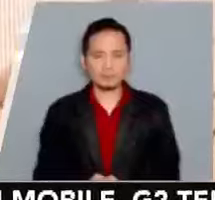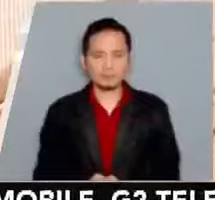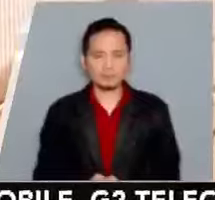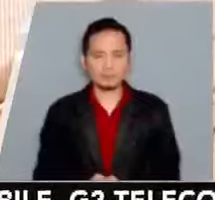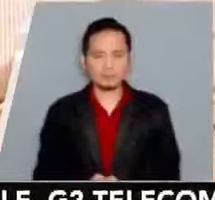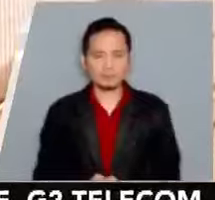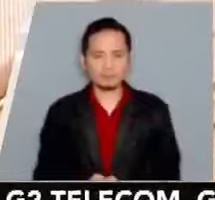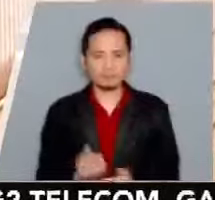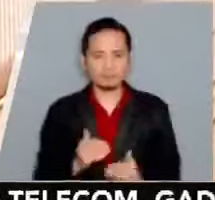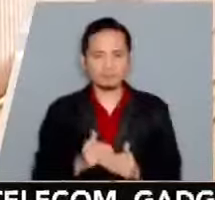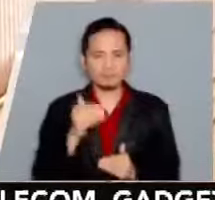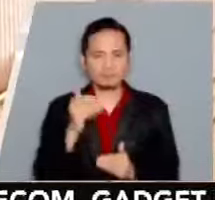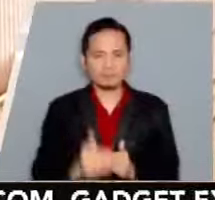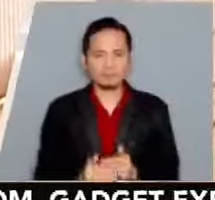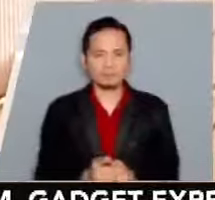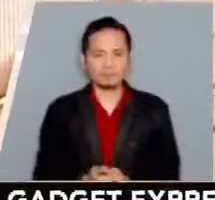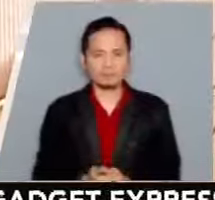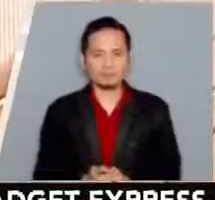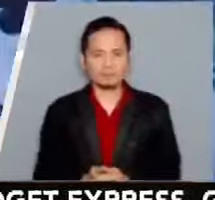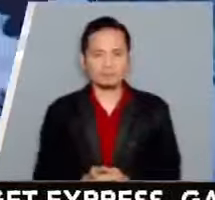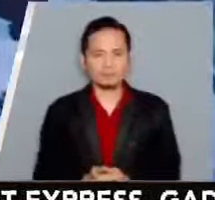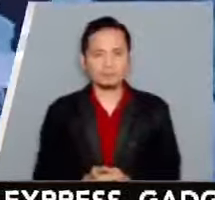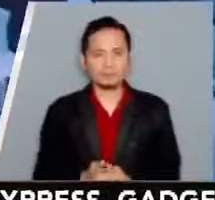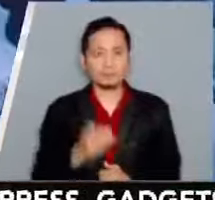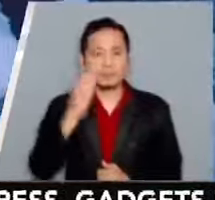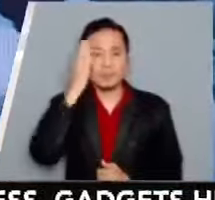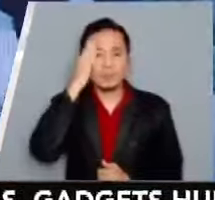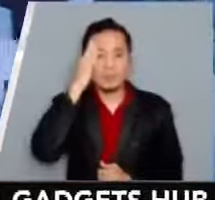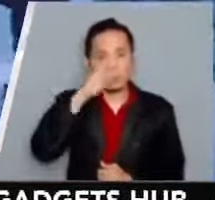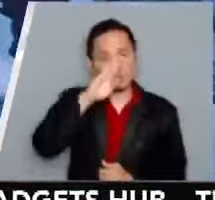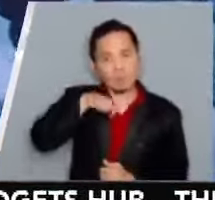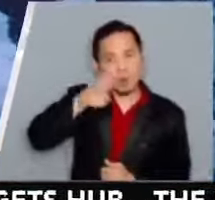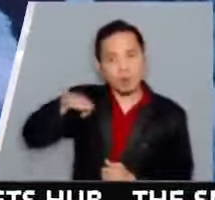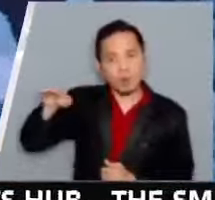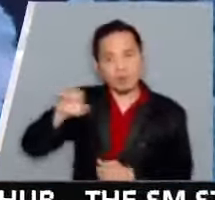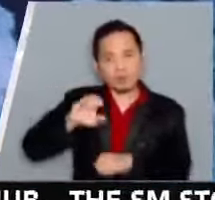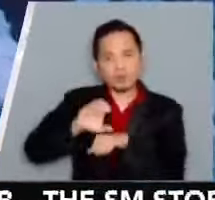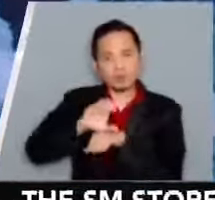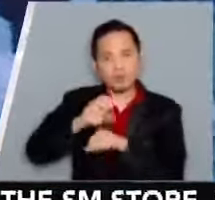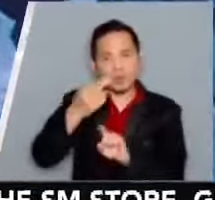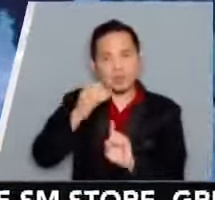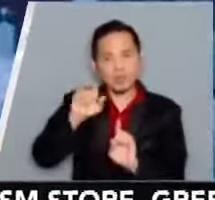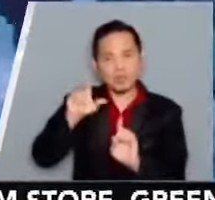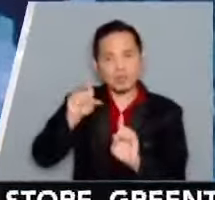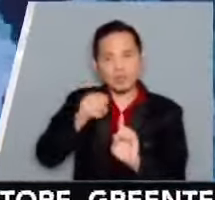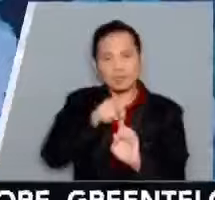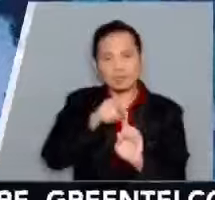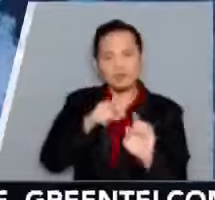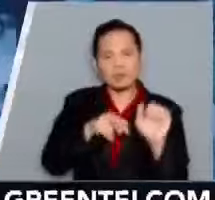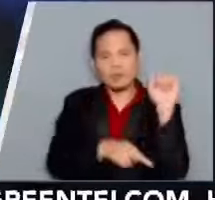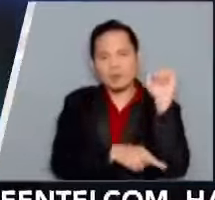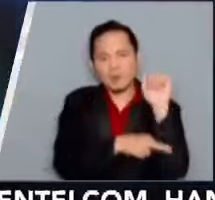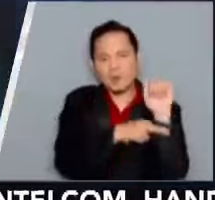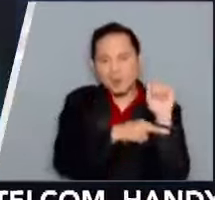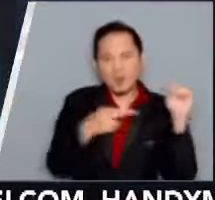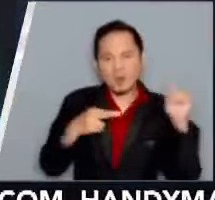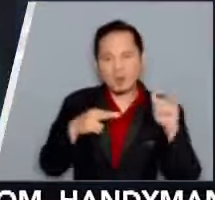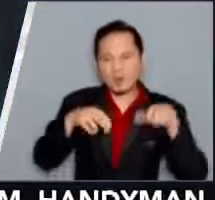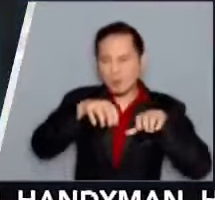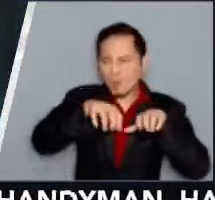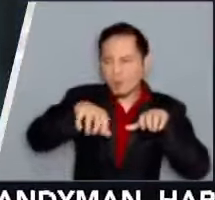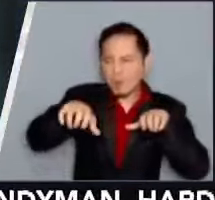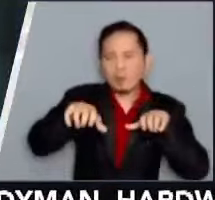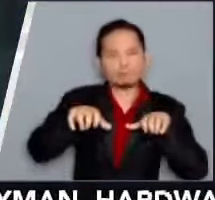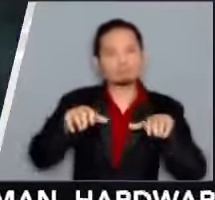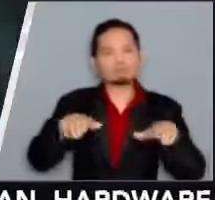isinara na ang resort na nasa gitna ng chocolate Hill sa Bohol matapos kanselahin ng lgu ang kanilang permit to operate magimbestiga